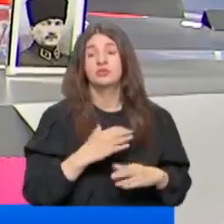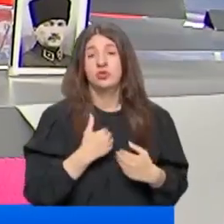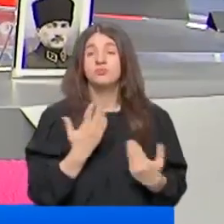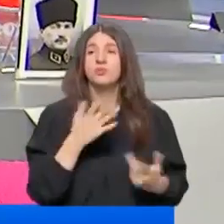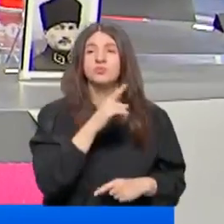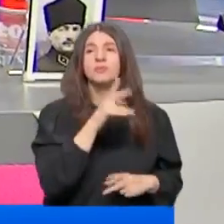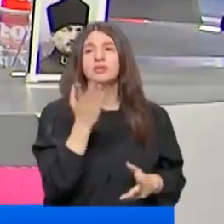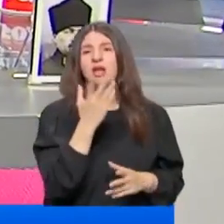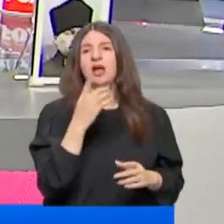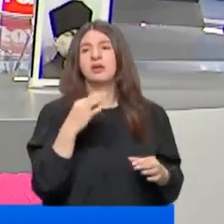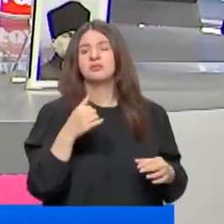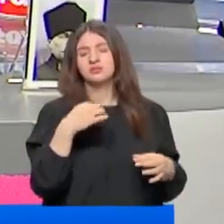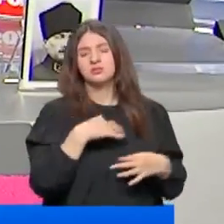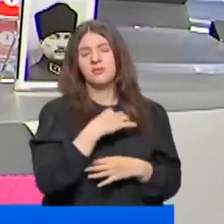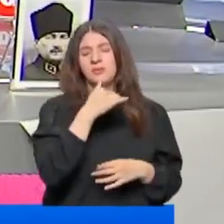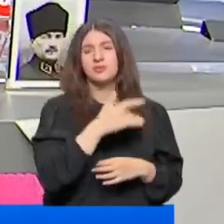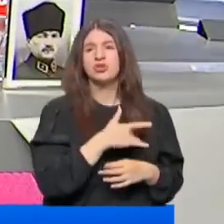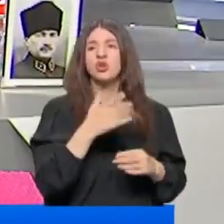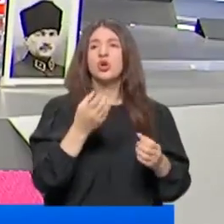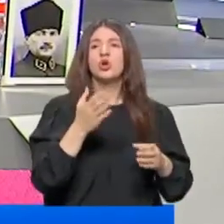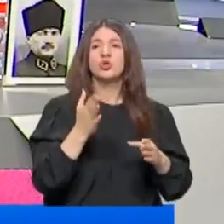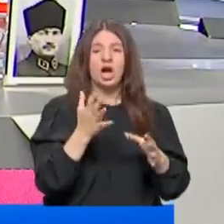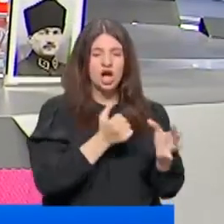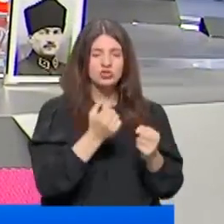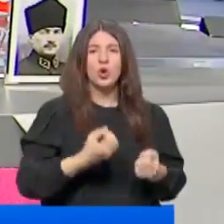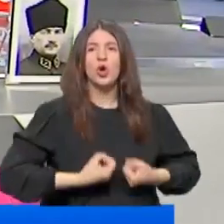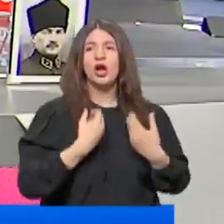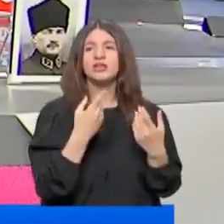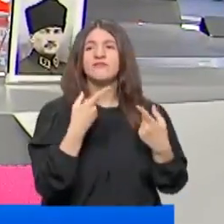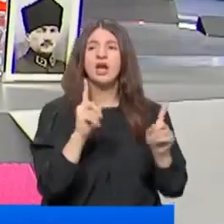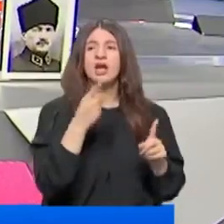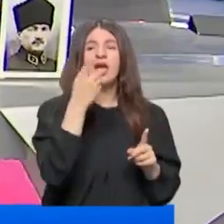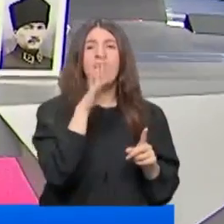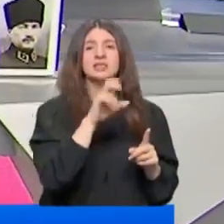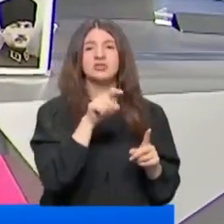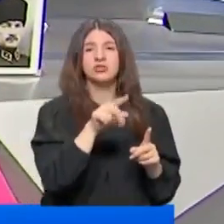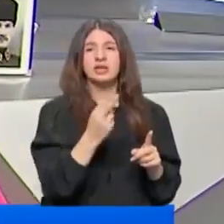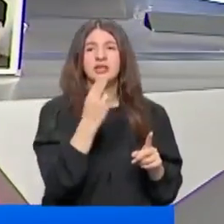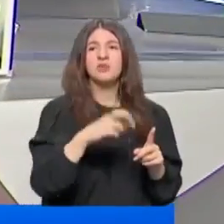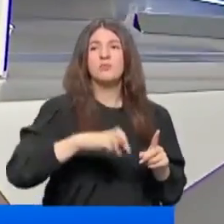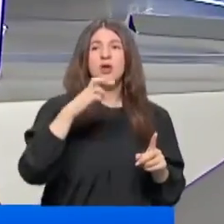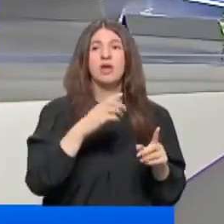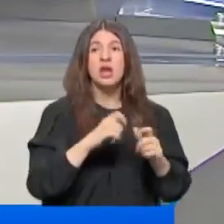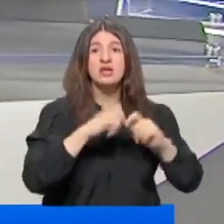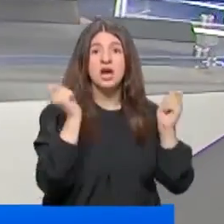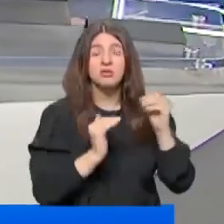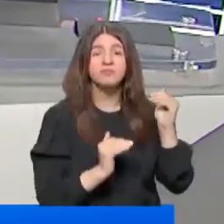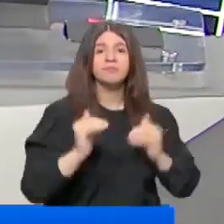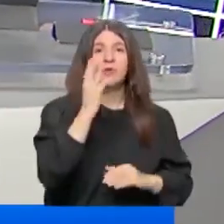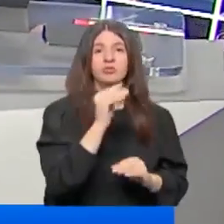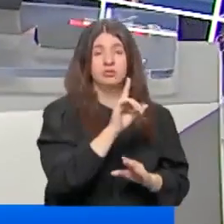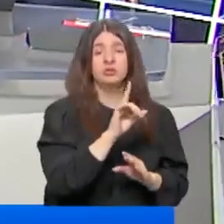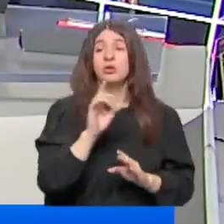şu şu bu mesela senbabacan tüketici ve üretici epilasyon arası fark 58 oku7 Parla rekor seviyeye yükseldi diyordur